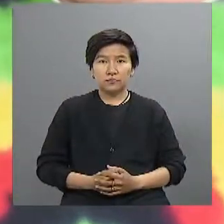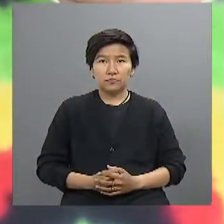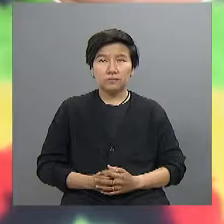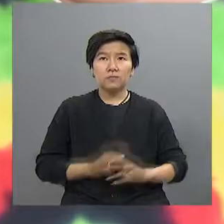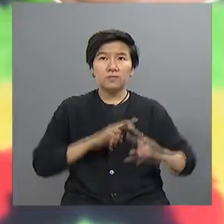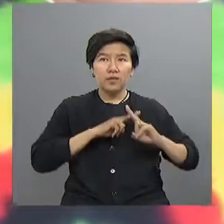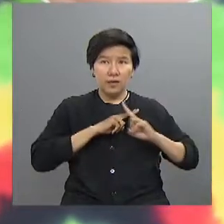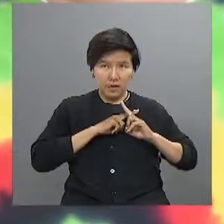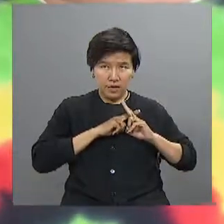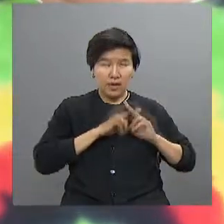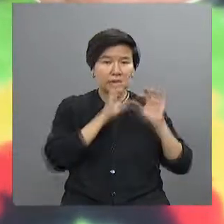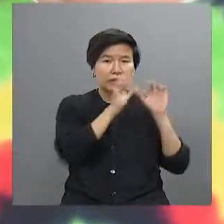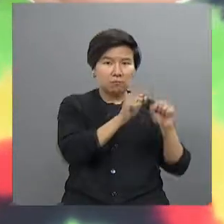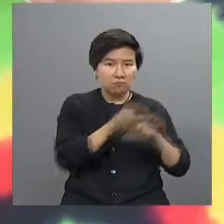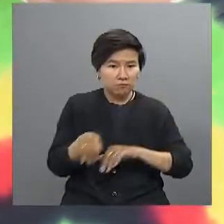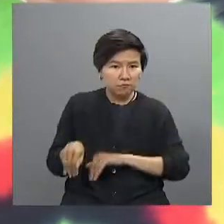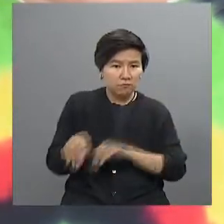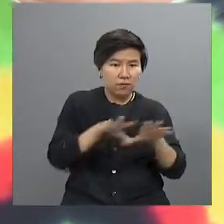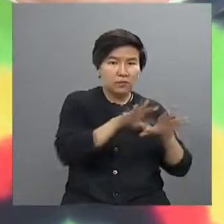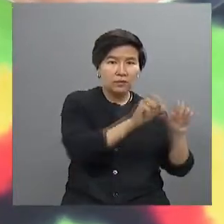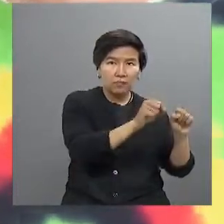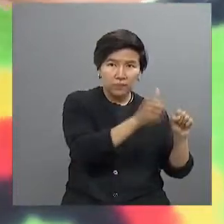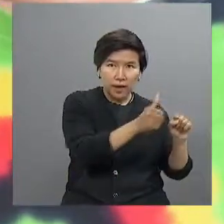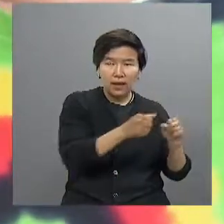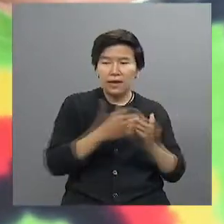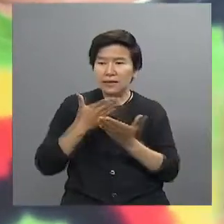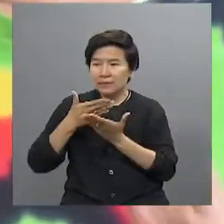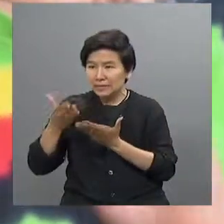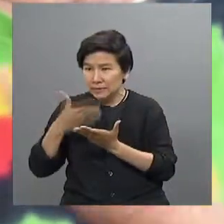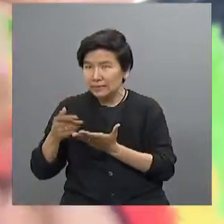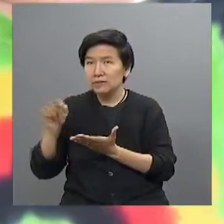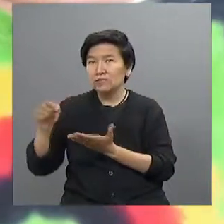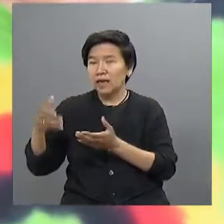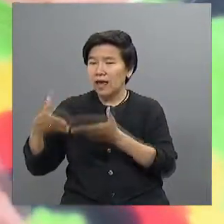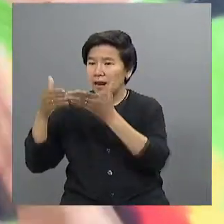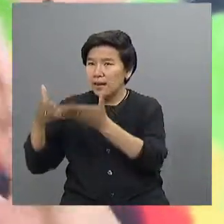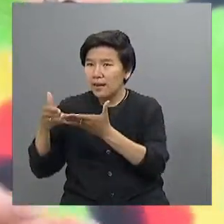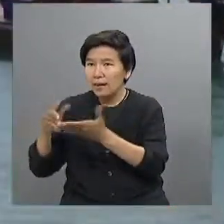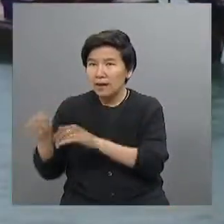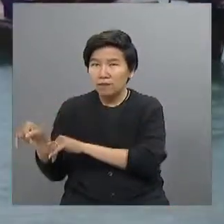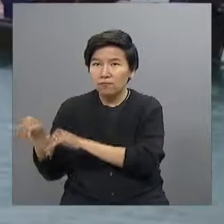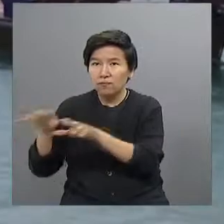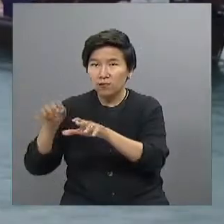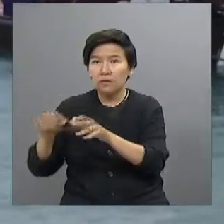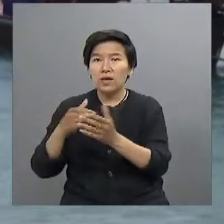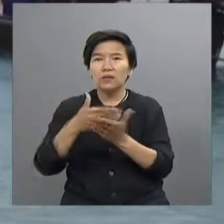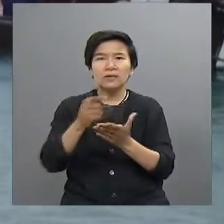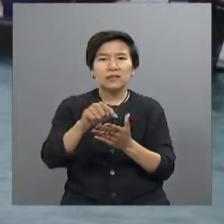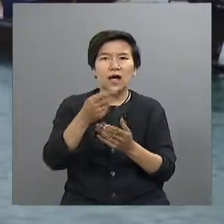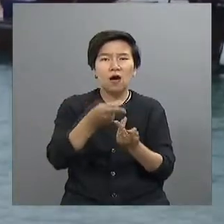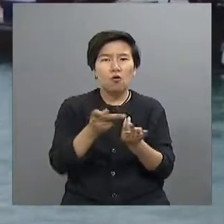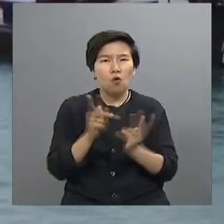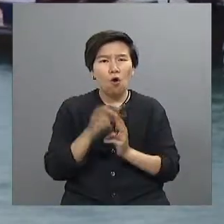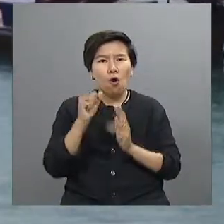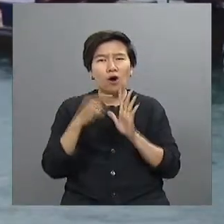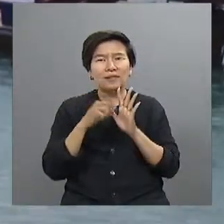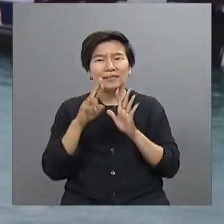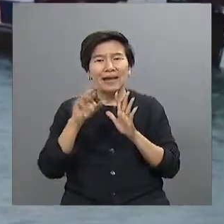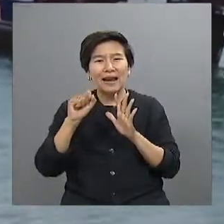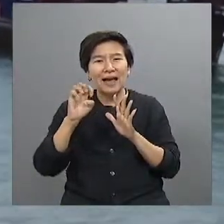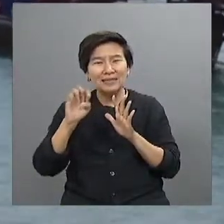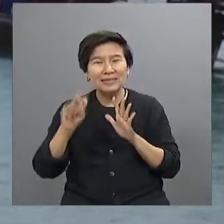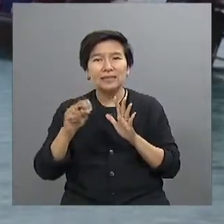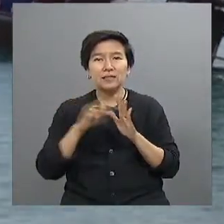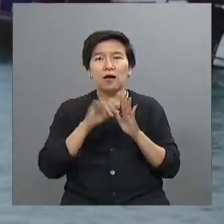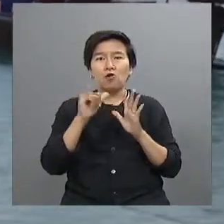องจับเองบางสิ่งบางอย่างก็สั่งอีกจาแถวสารสินแถวเกาะยาวอะไรปานนี้เพราะว่าบางสิ่งบางอย่างก็มัน